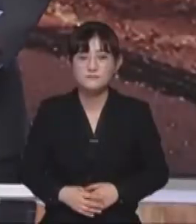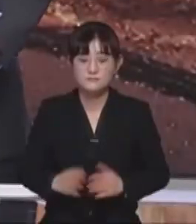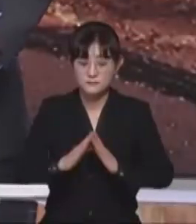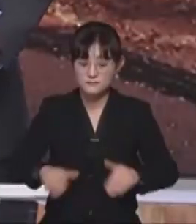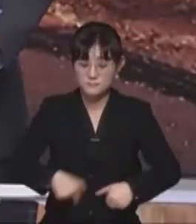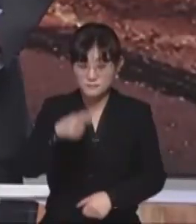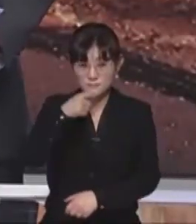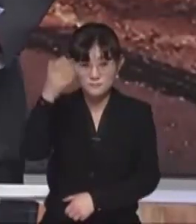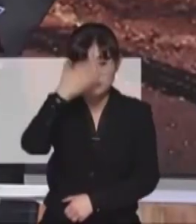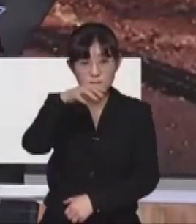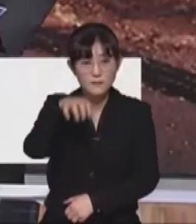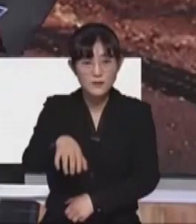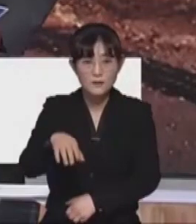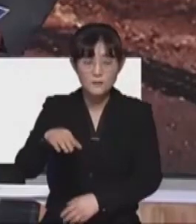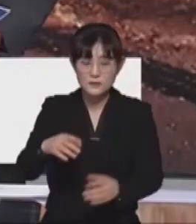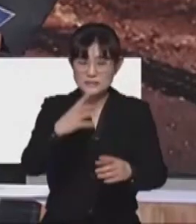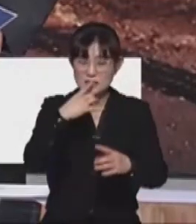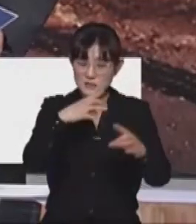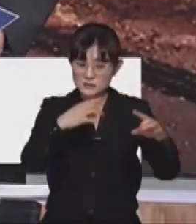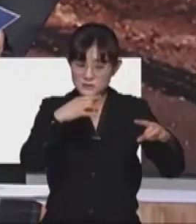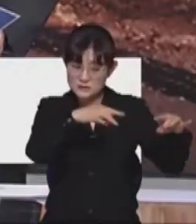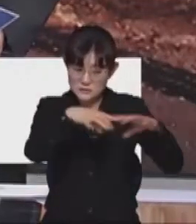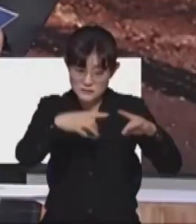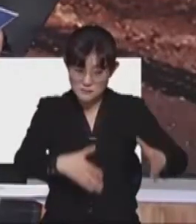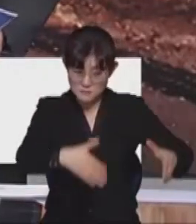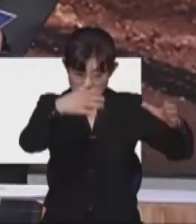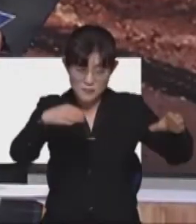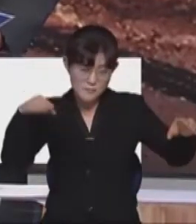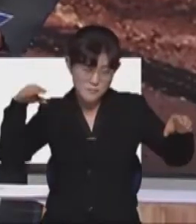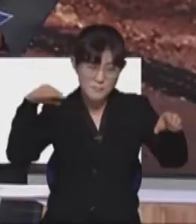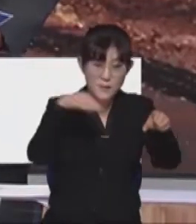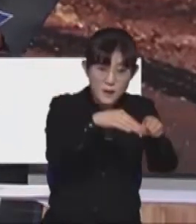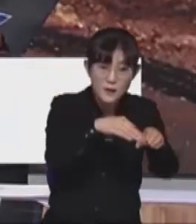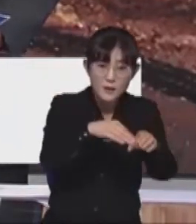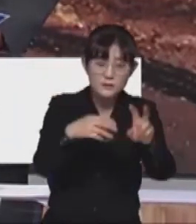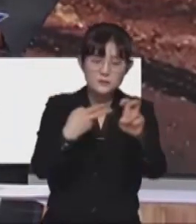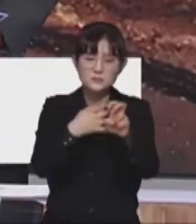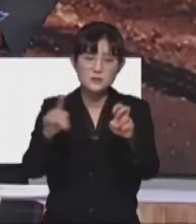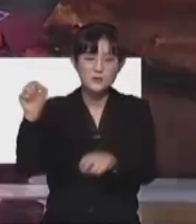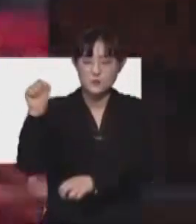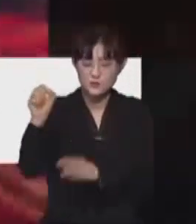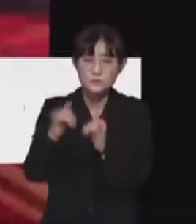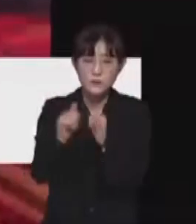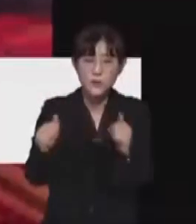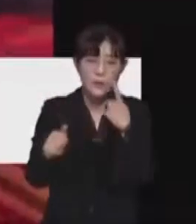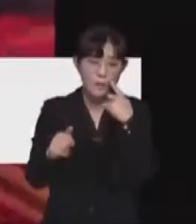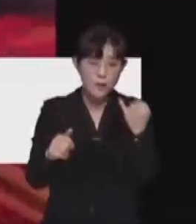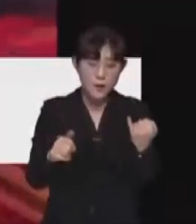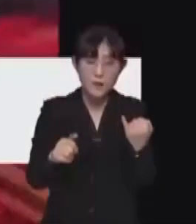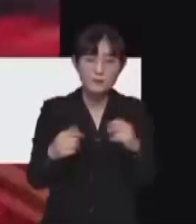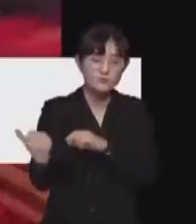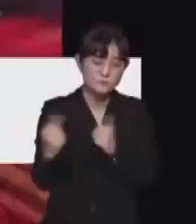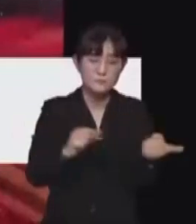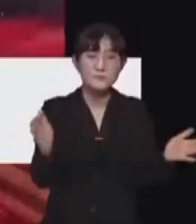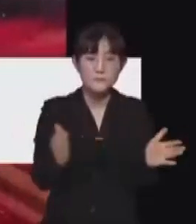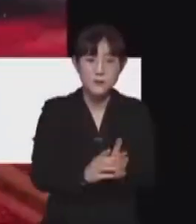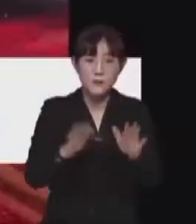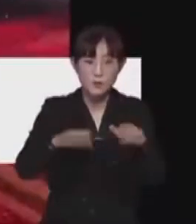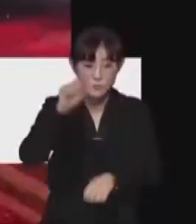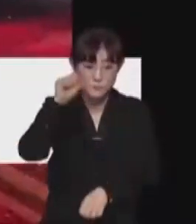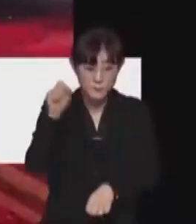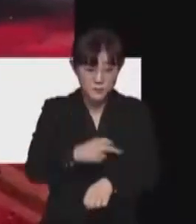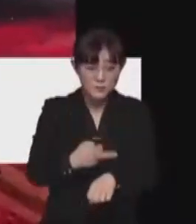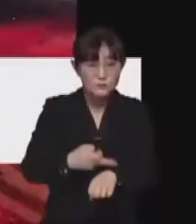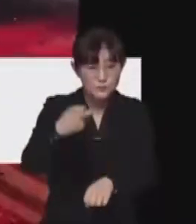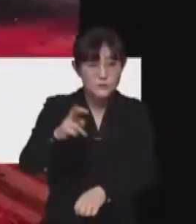전남 여수에서 승용차가 전신주를 들이받아 20대 운전자와 50대 어머니가 숨졌습니다. 오늘 새벽 12시